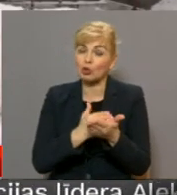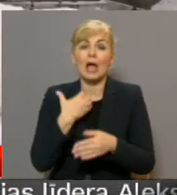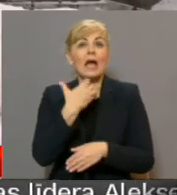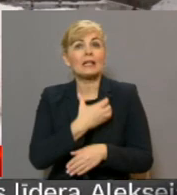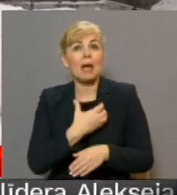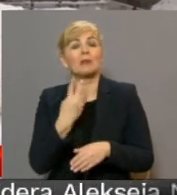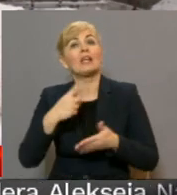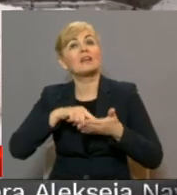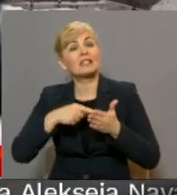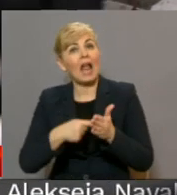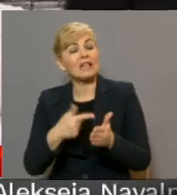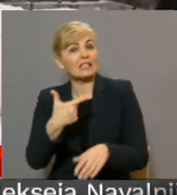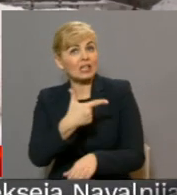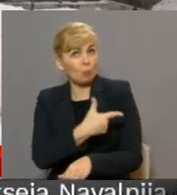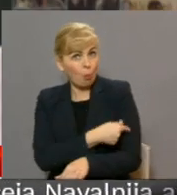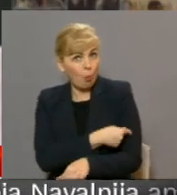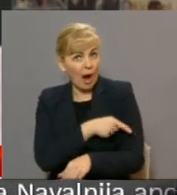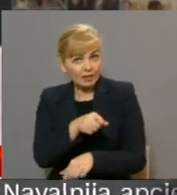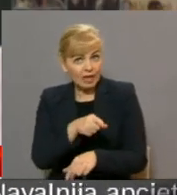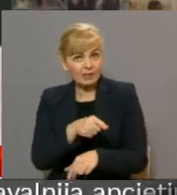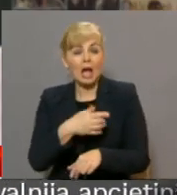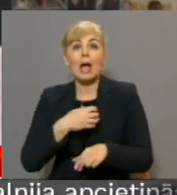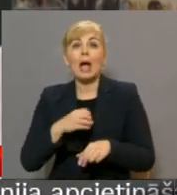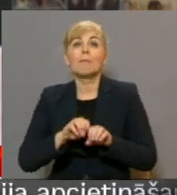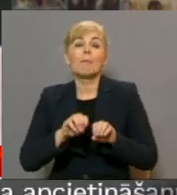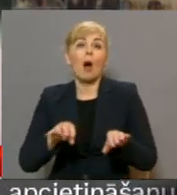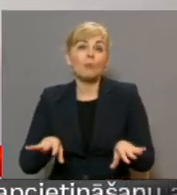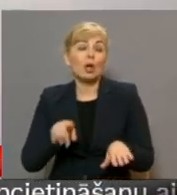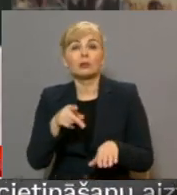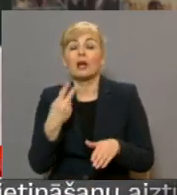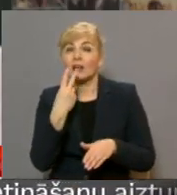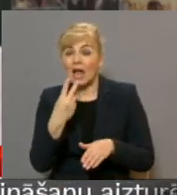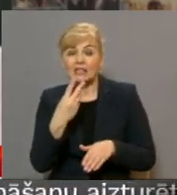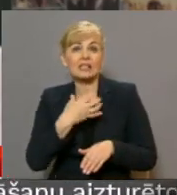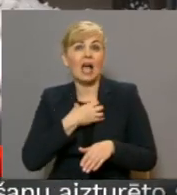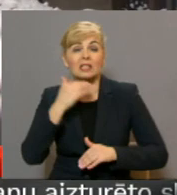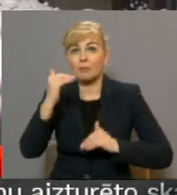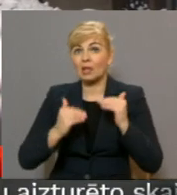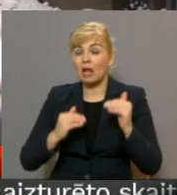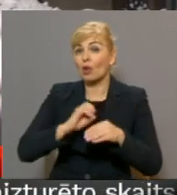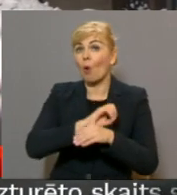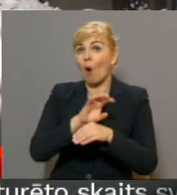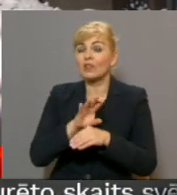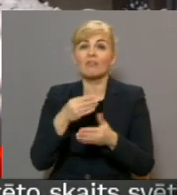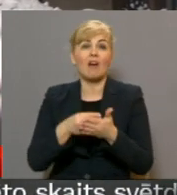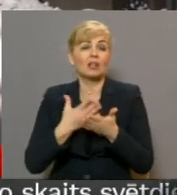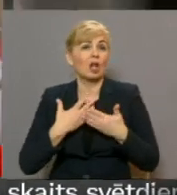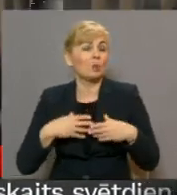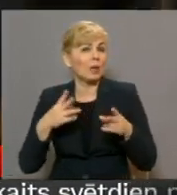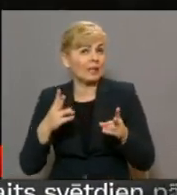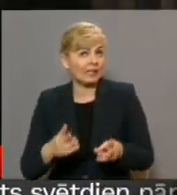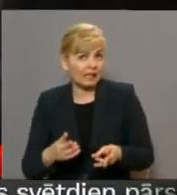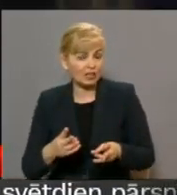divas šīs vakcīnas devas. Piebildīšu, ka epidemiologi pašreizējos saslimstības rādītājus ar COVID-19 vērtē kritiski un